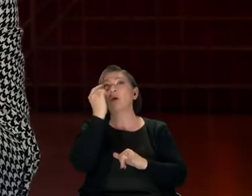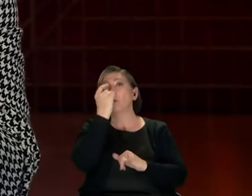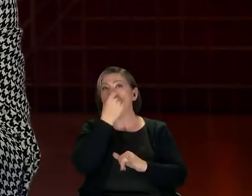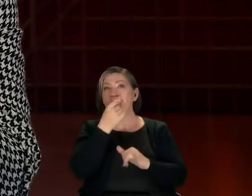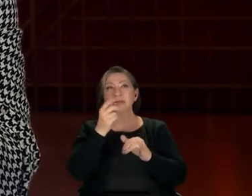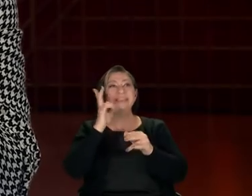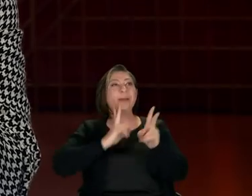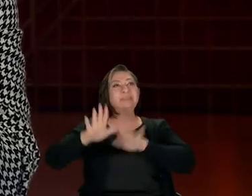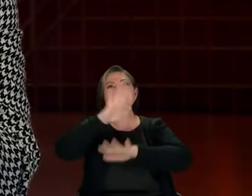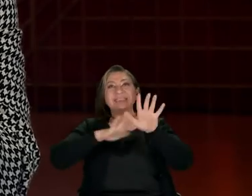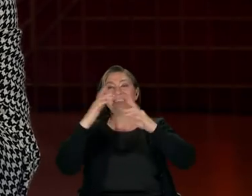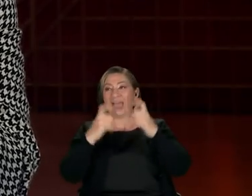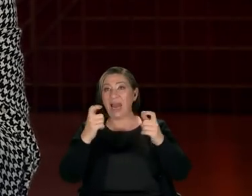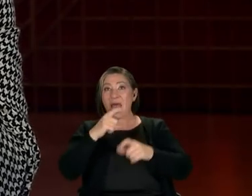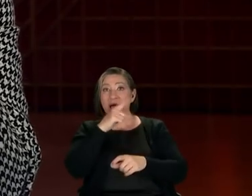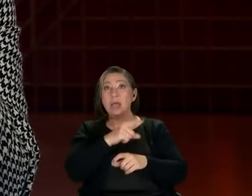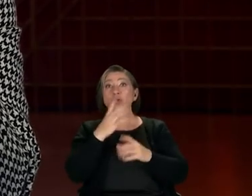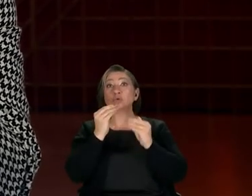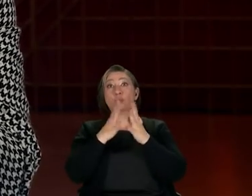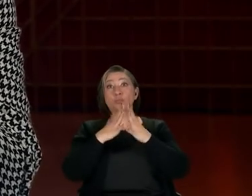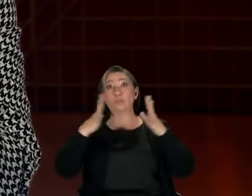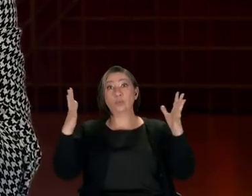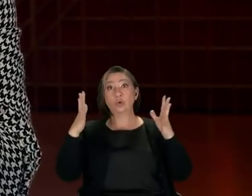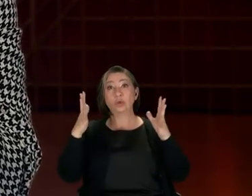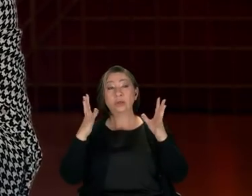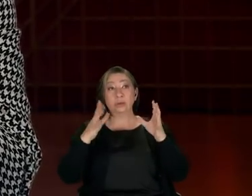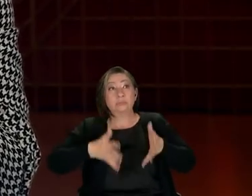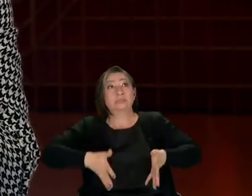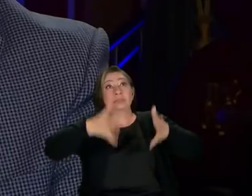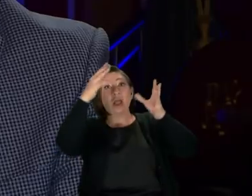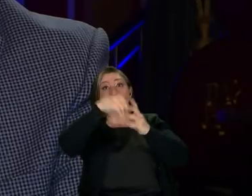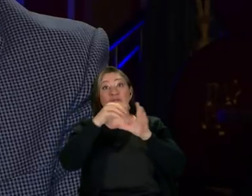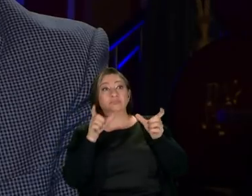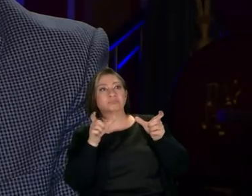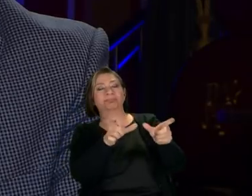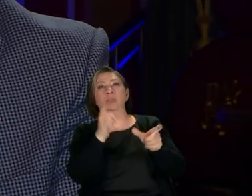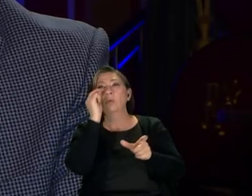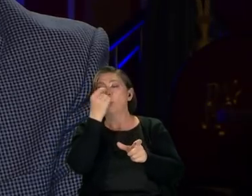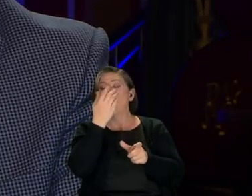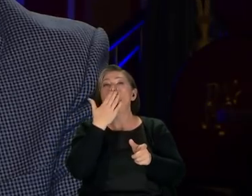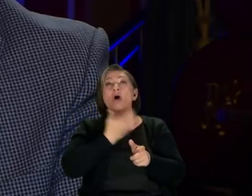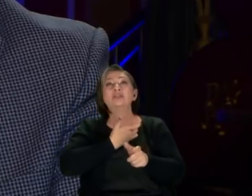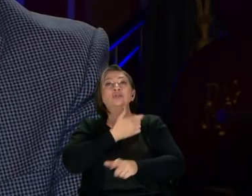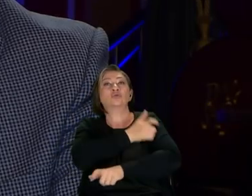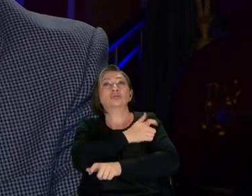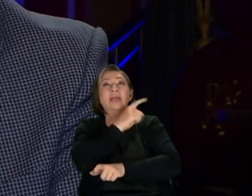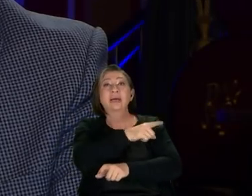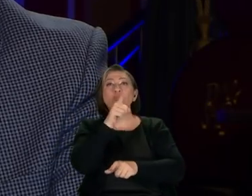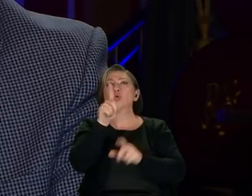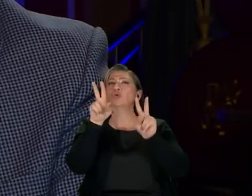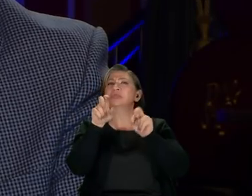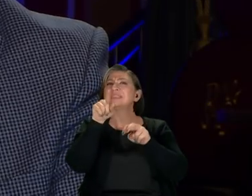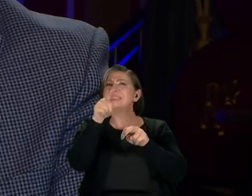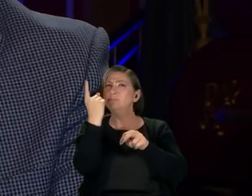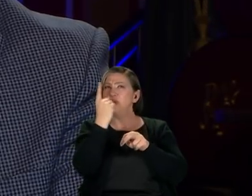kolay sterilize edilebilecek yerler ve büyük kapasiteli yerler. Tabii ki öğrenci yurtları. Bu konuda sizle